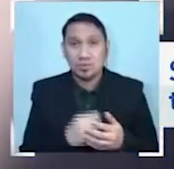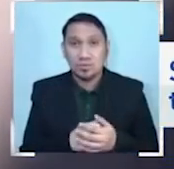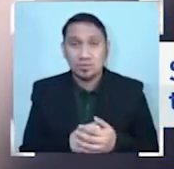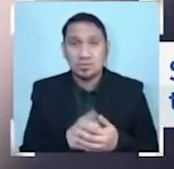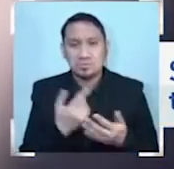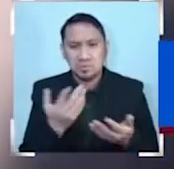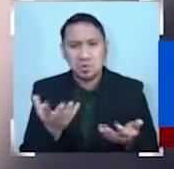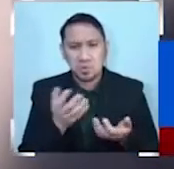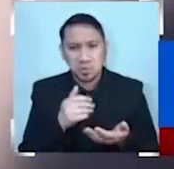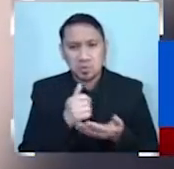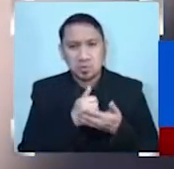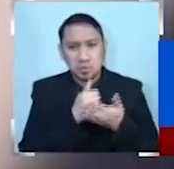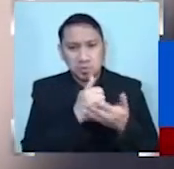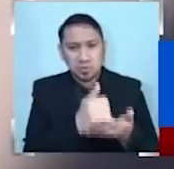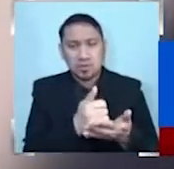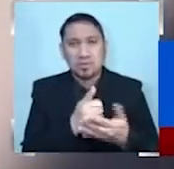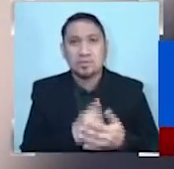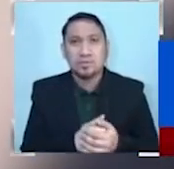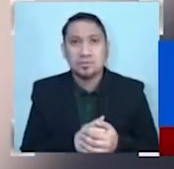mga